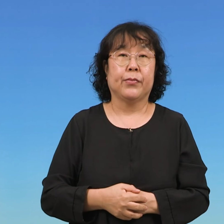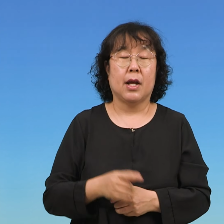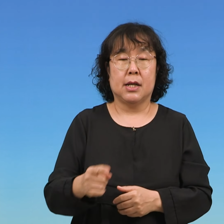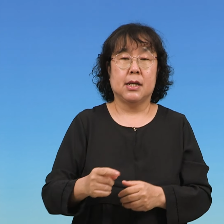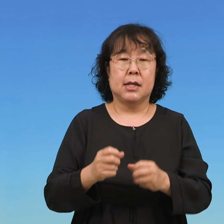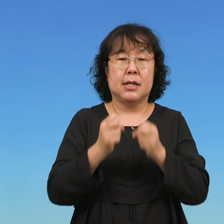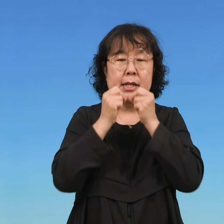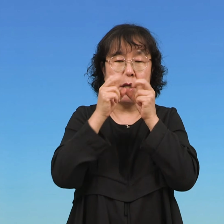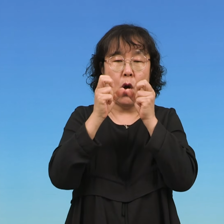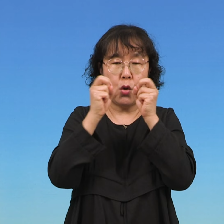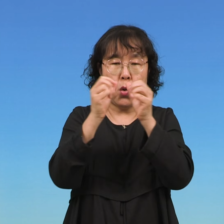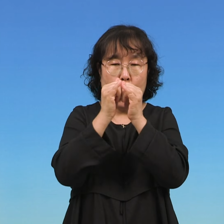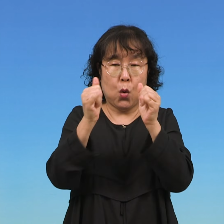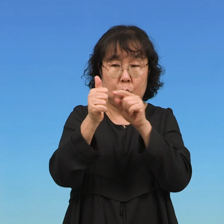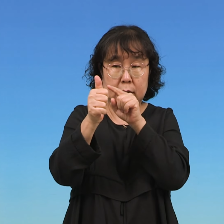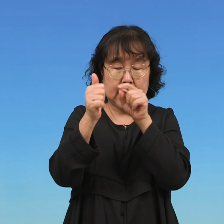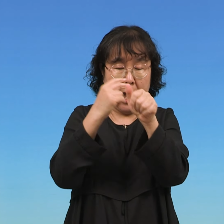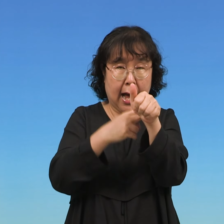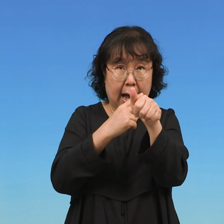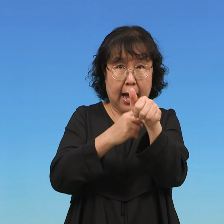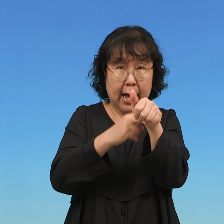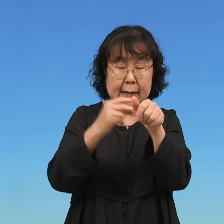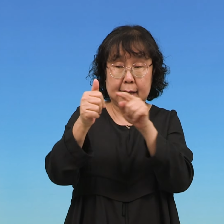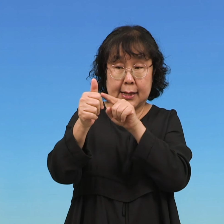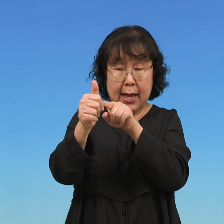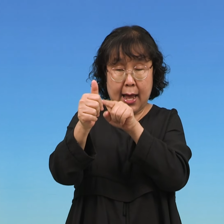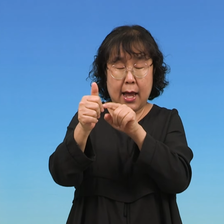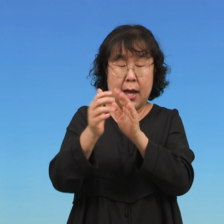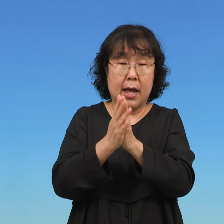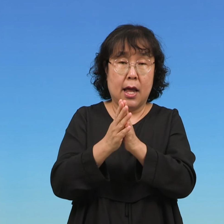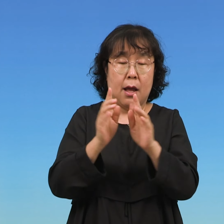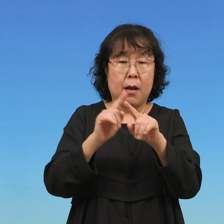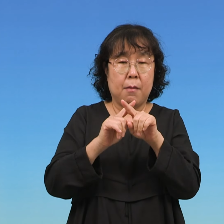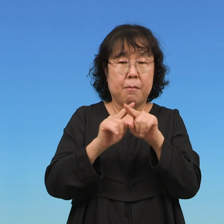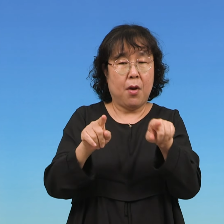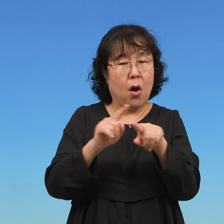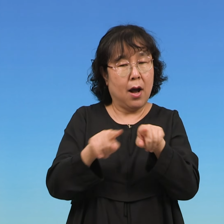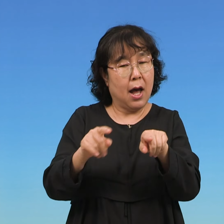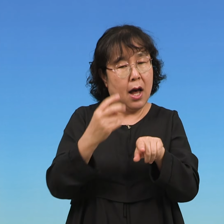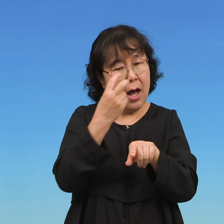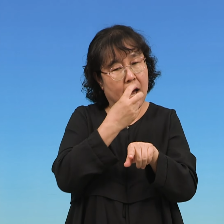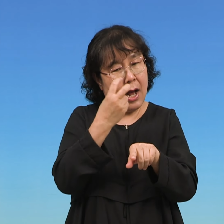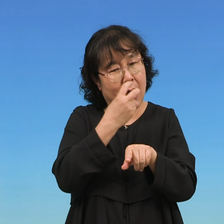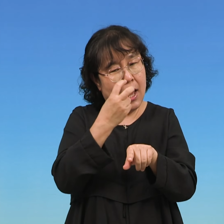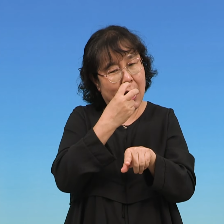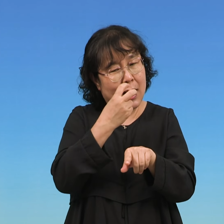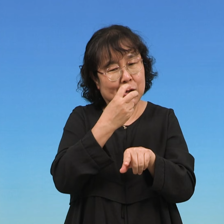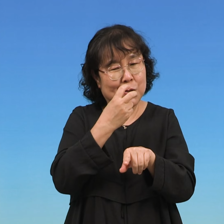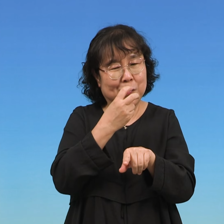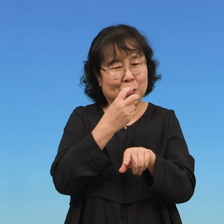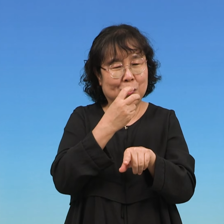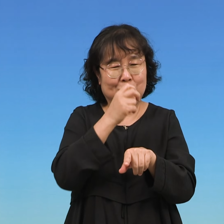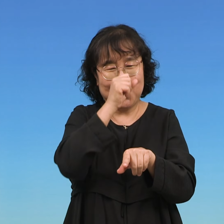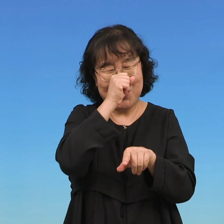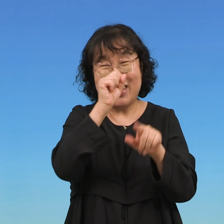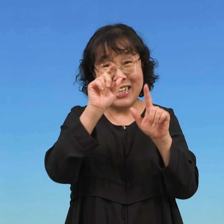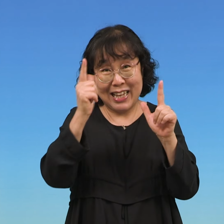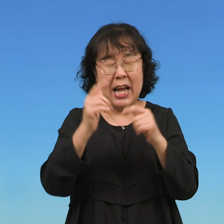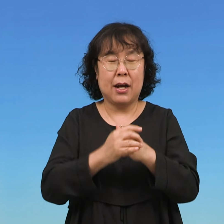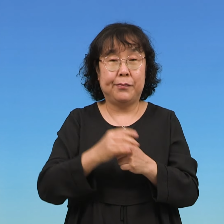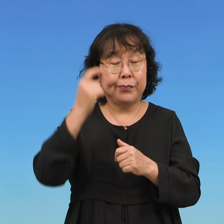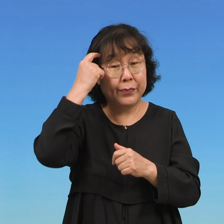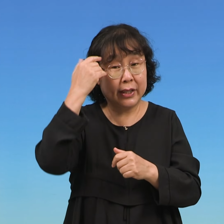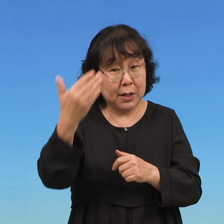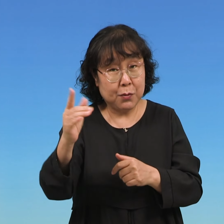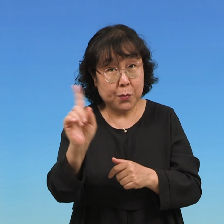호스트 선교사님에 대하여 젊은 시절입니다 이분을 잘 아는 분의 평가가 별로 긍정적이지를 않아요 그 문항 중에 이런게